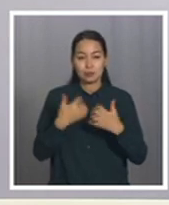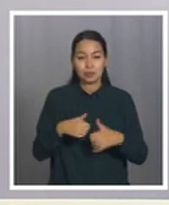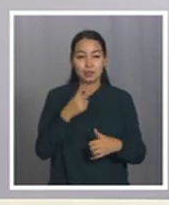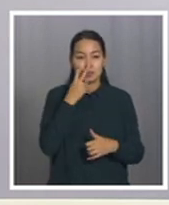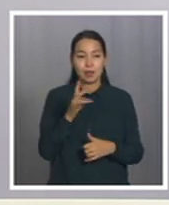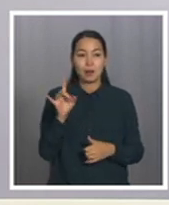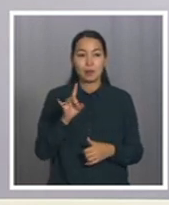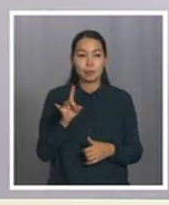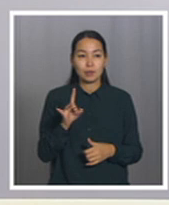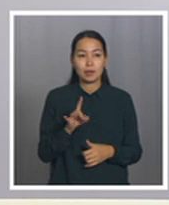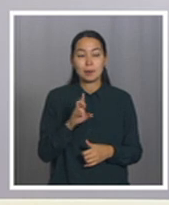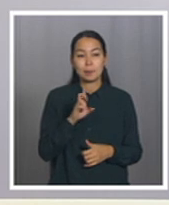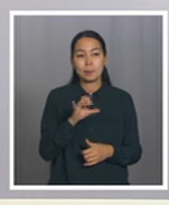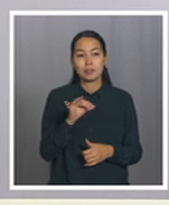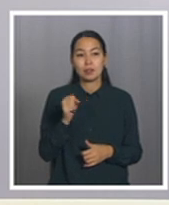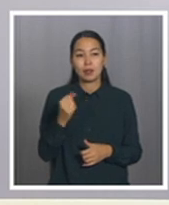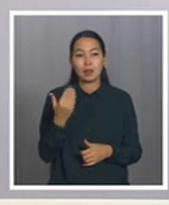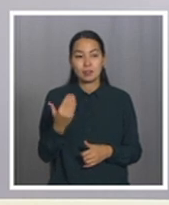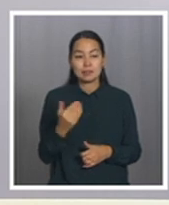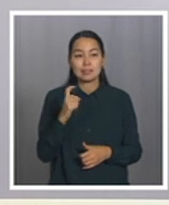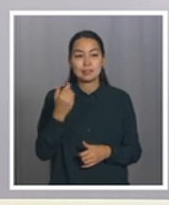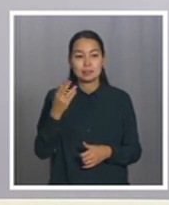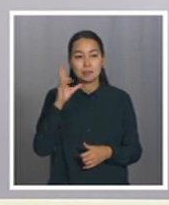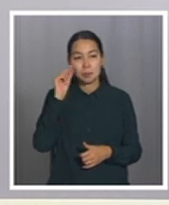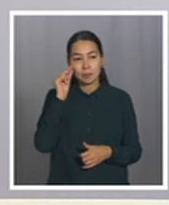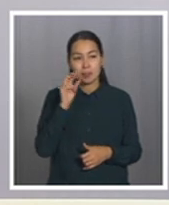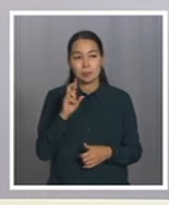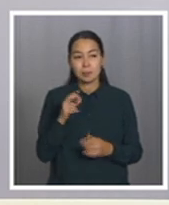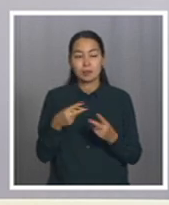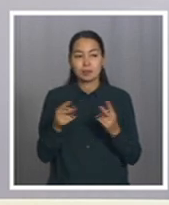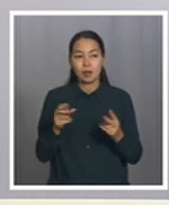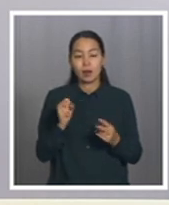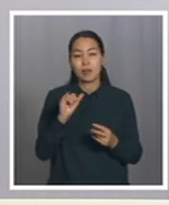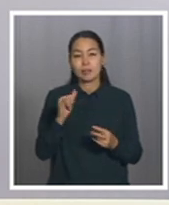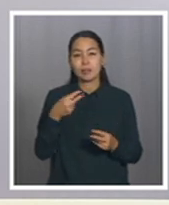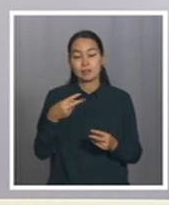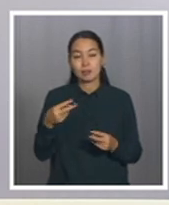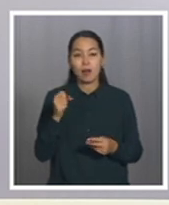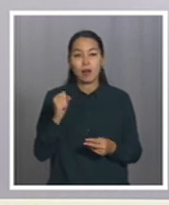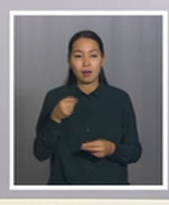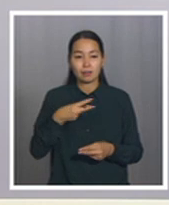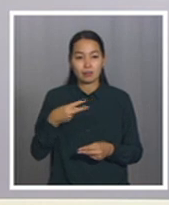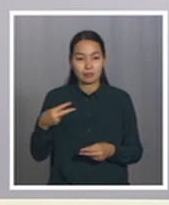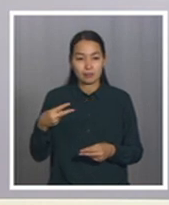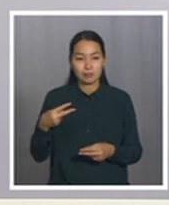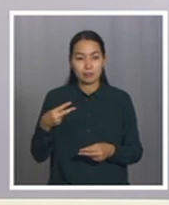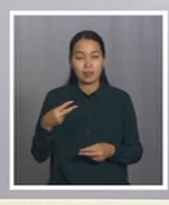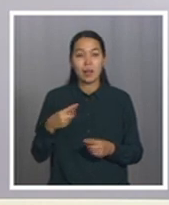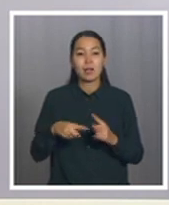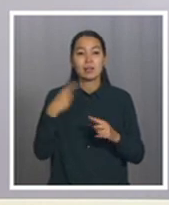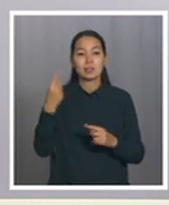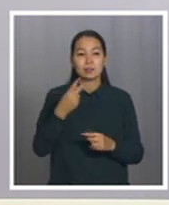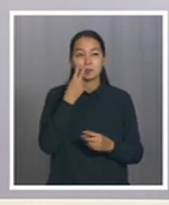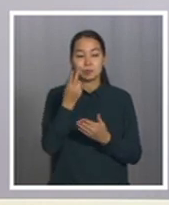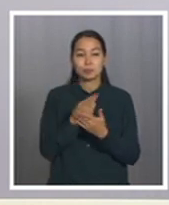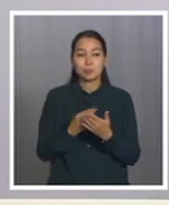бізде B және A, яғни X-тің мәні B-ға тең, Y-тің мәні A-ға тең. Енді суретте көріп тұрғаныңыздай,